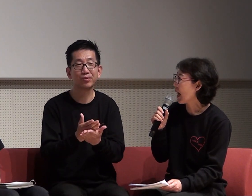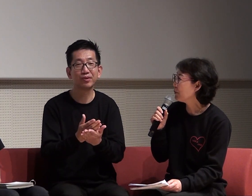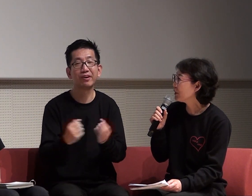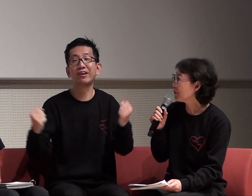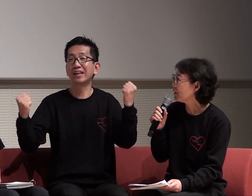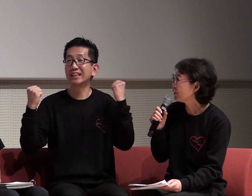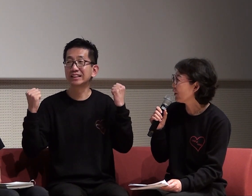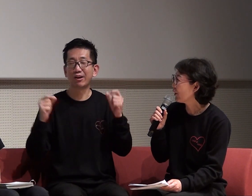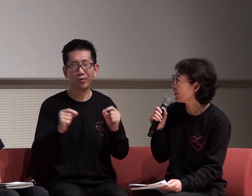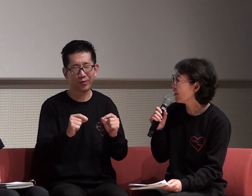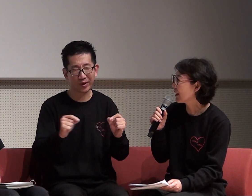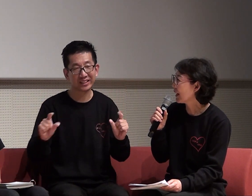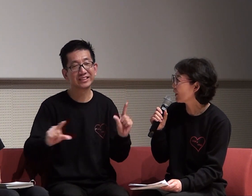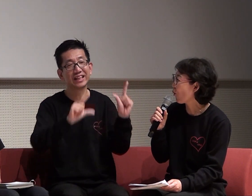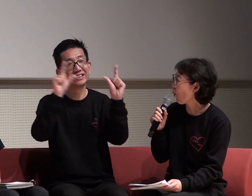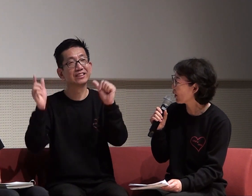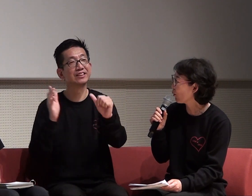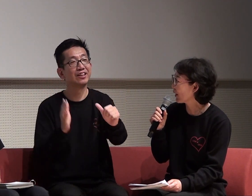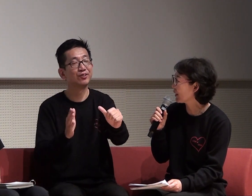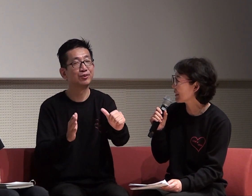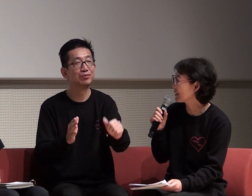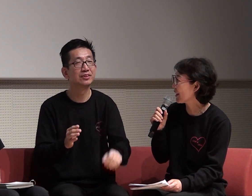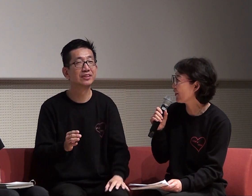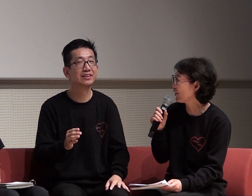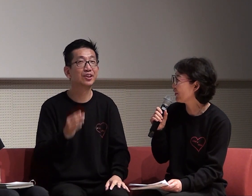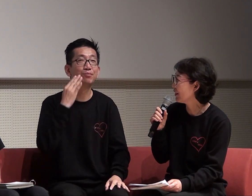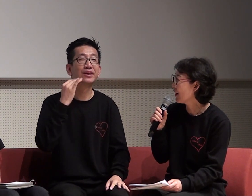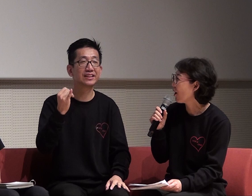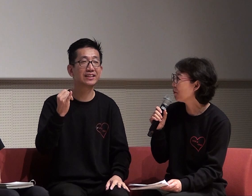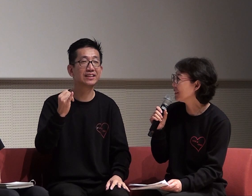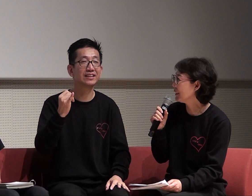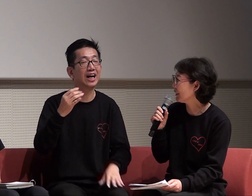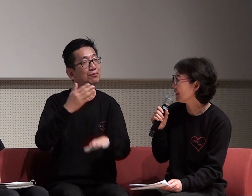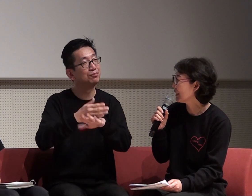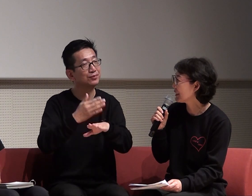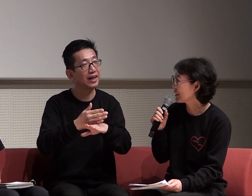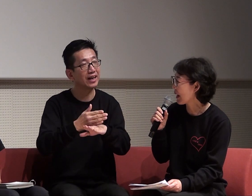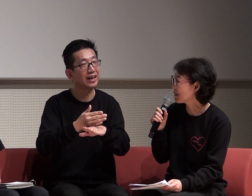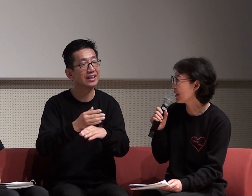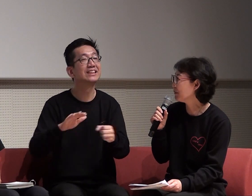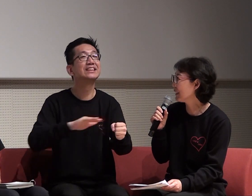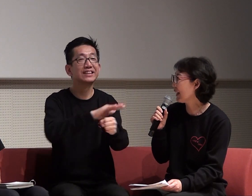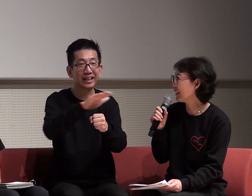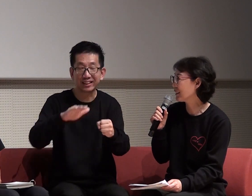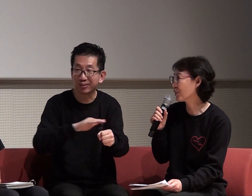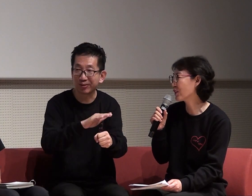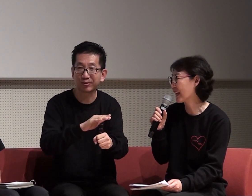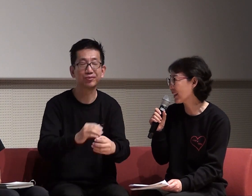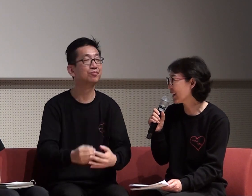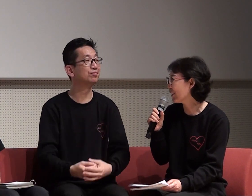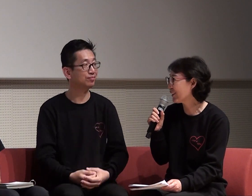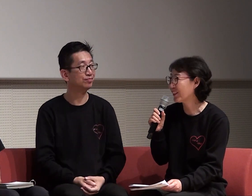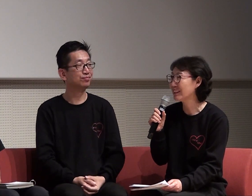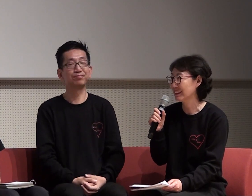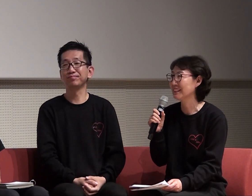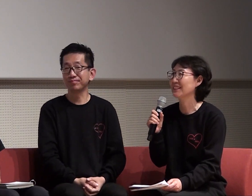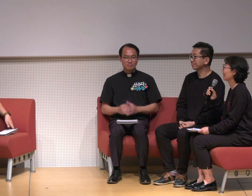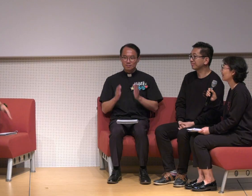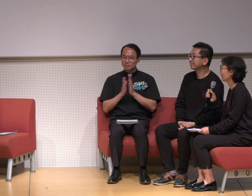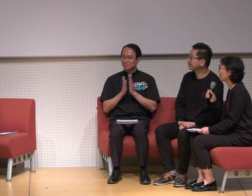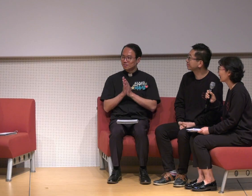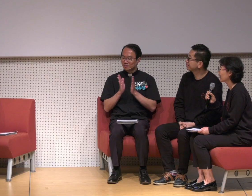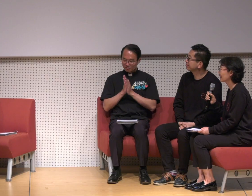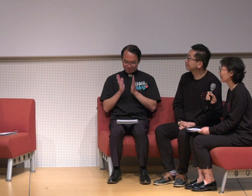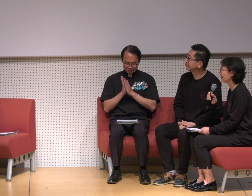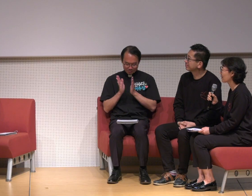어머니 아프지 말고요. 건강하게 오래오래 사세요. 어머니 감사합니다. 그리고 사랑해요. 네,